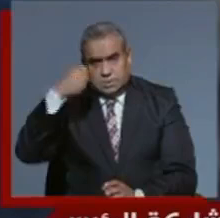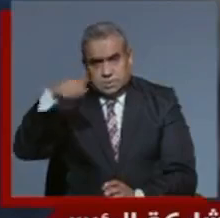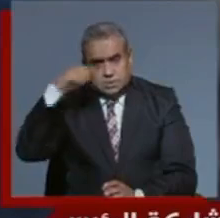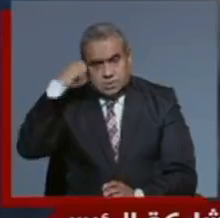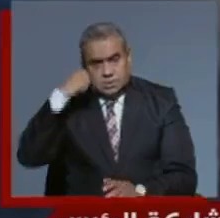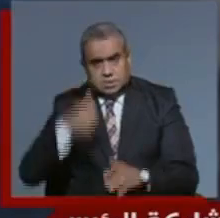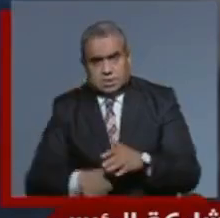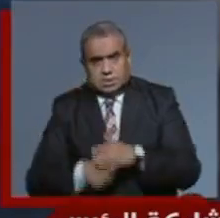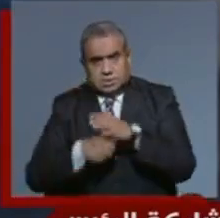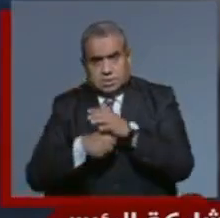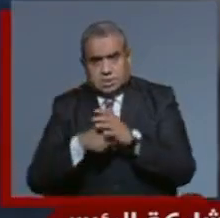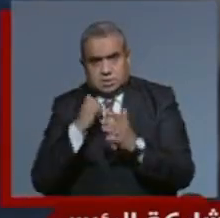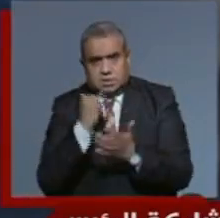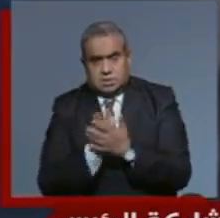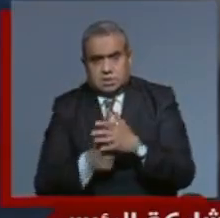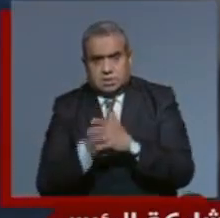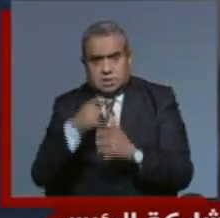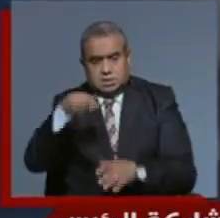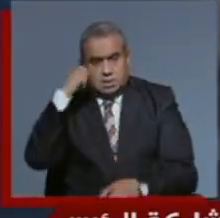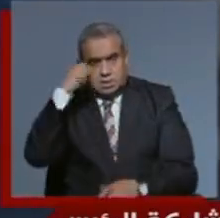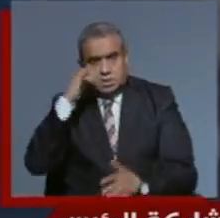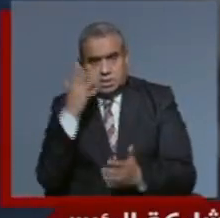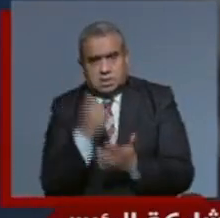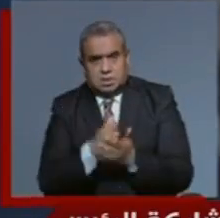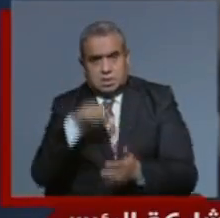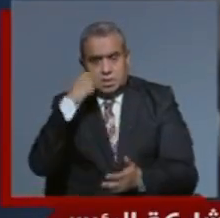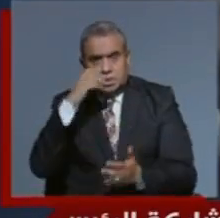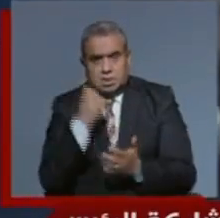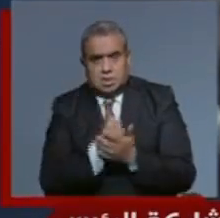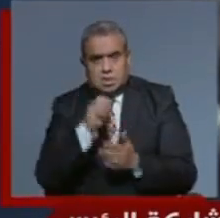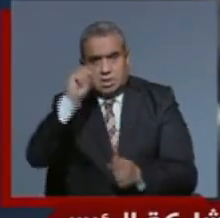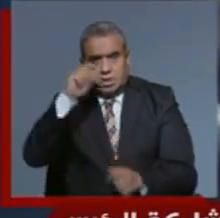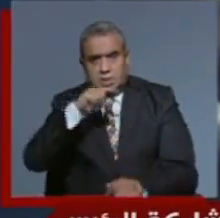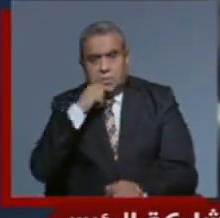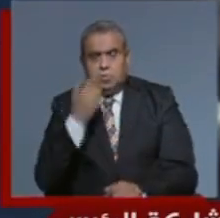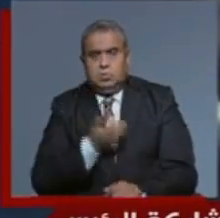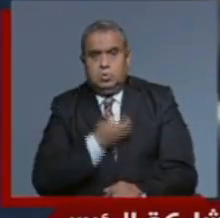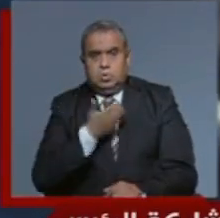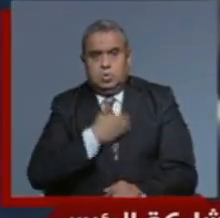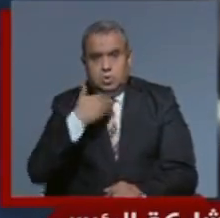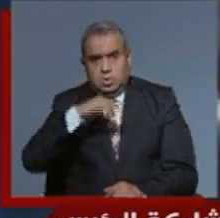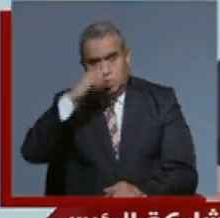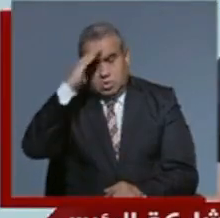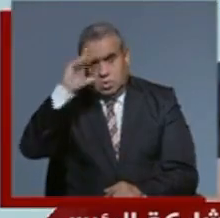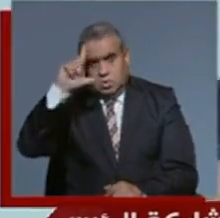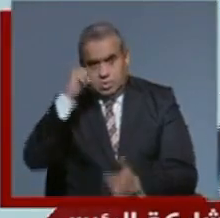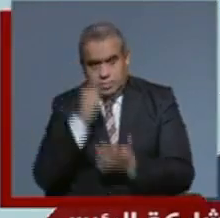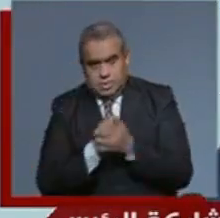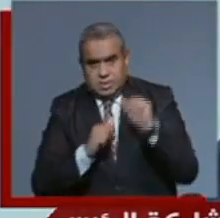يا صاحب الرئاسة الرئيس بوتين، رئيس روسيا الفيدرالية.